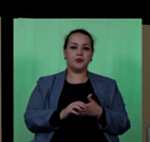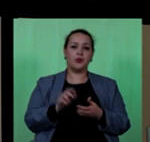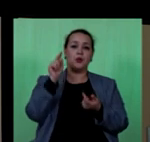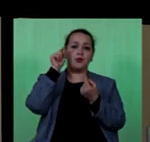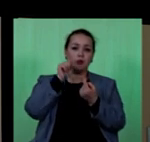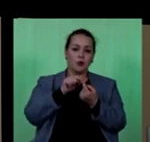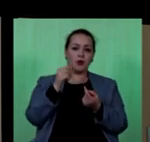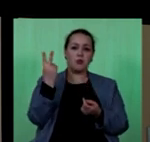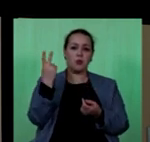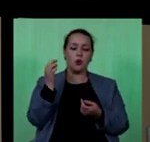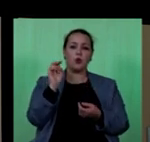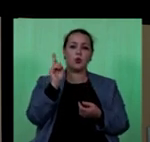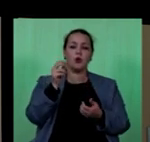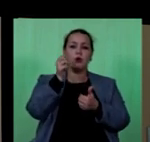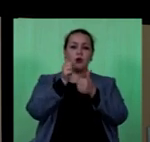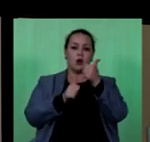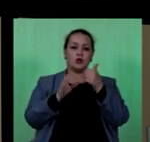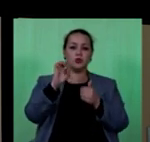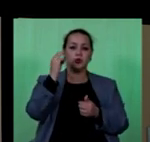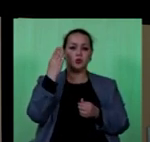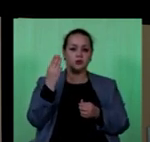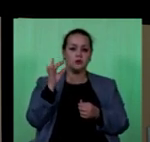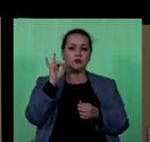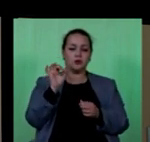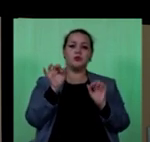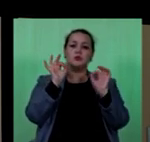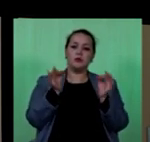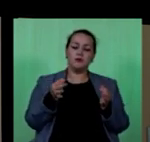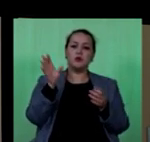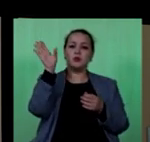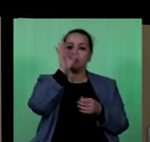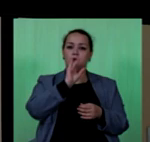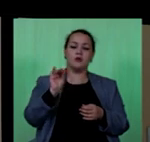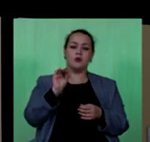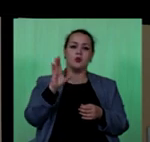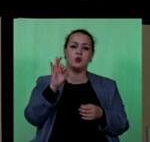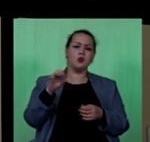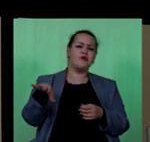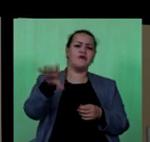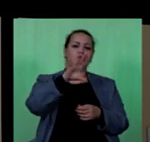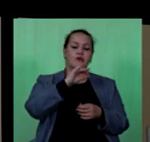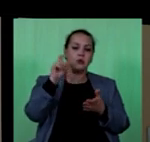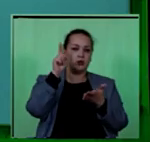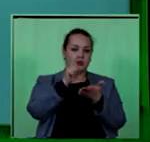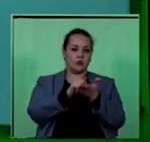пару каждому существительному и верно справились со всеми заданиями